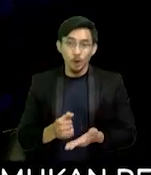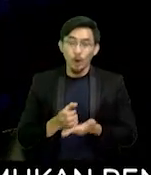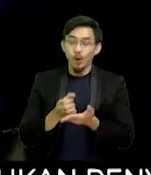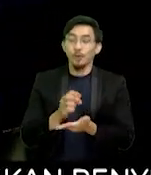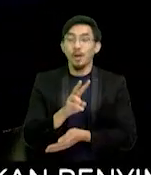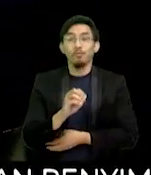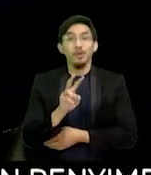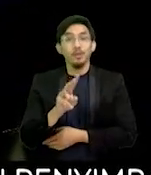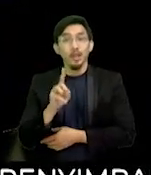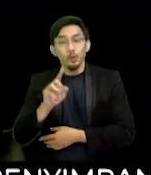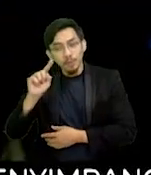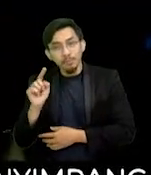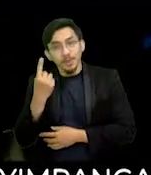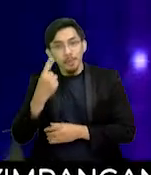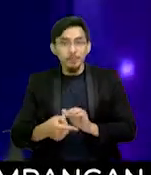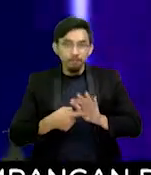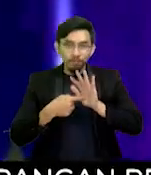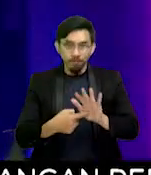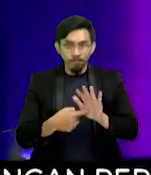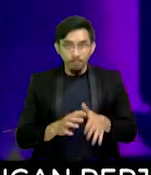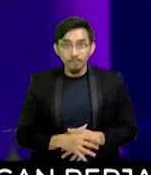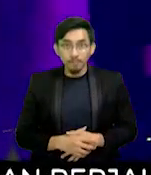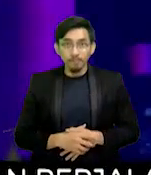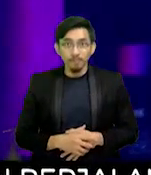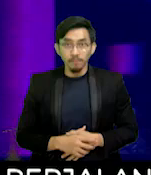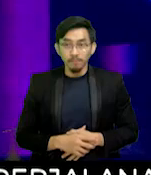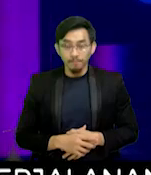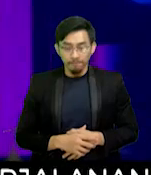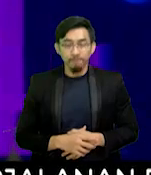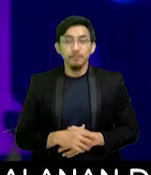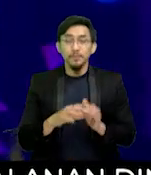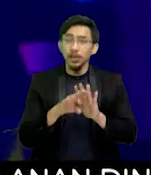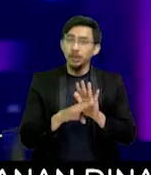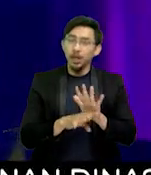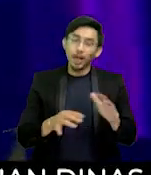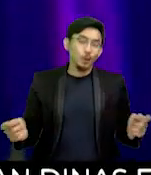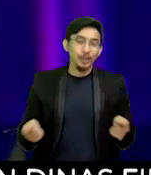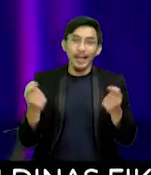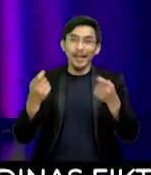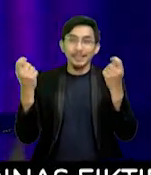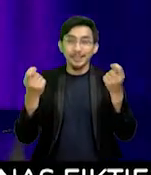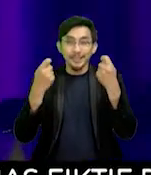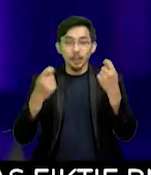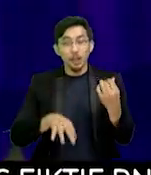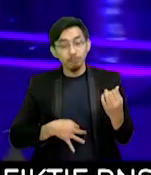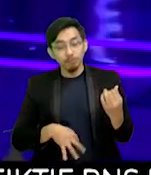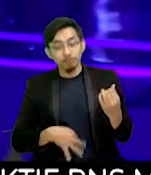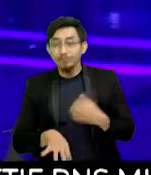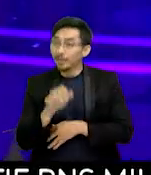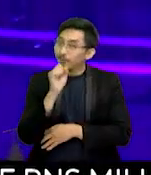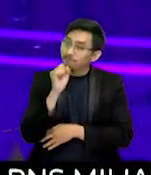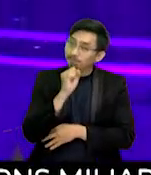Malam puncak Indonesia Music Award 2021 sukses digelar dengan penampilan musisi-musisi ternama tanah air. Ajang bergengsi ini